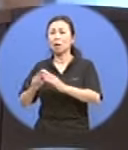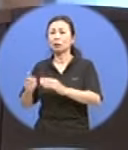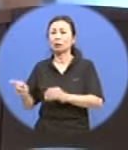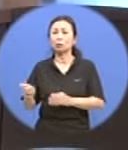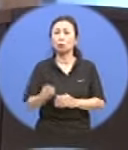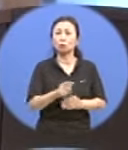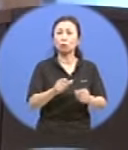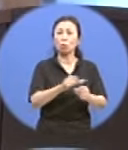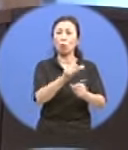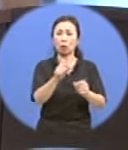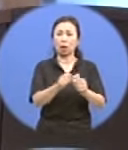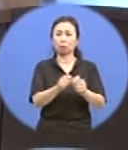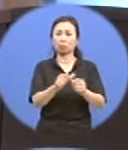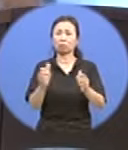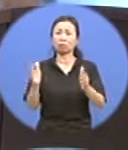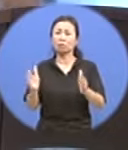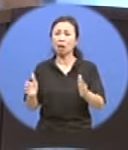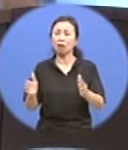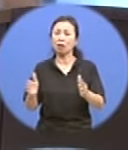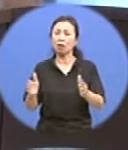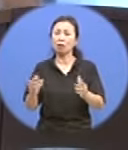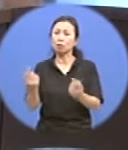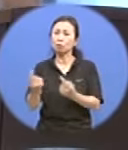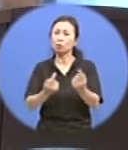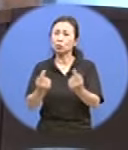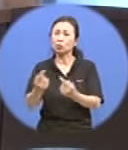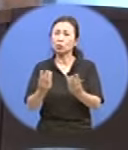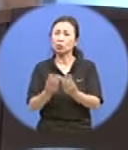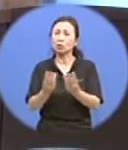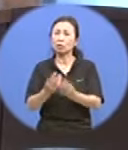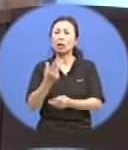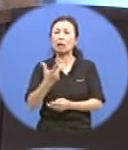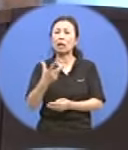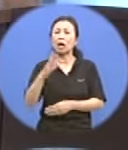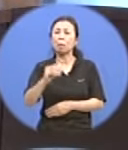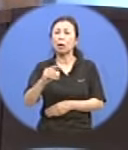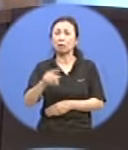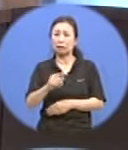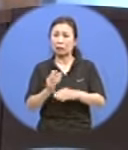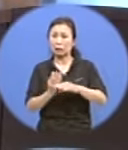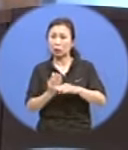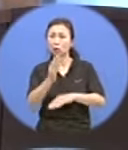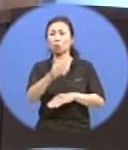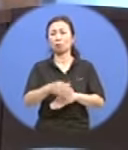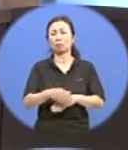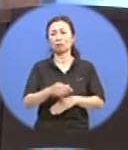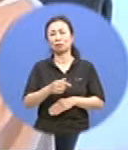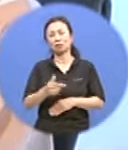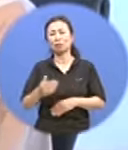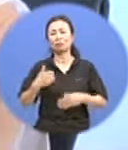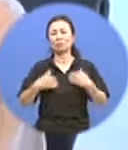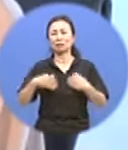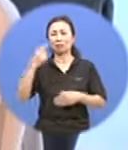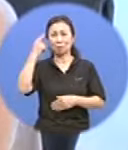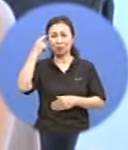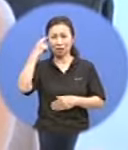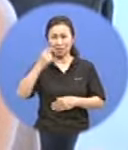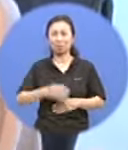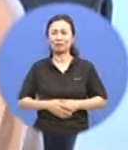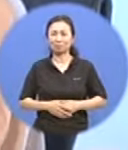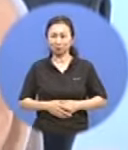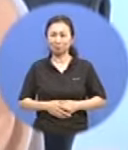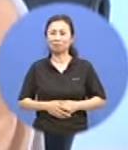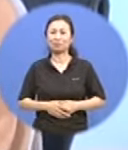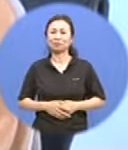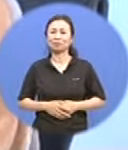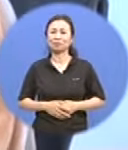上の方々に、まあ、来ていただいている、非常にありがたいと思っておりますけど。 さて知事、はい、